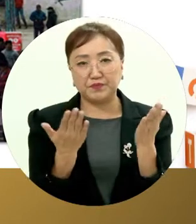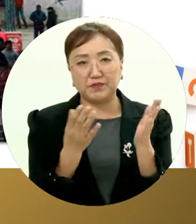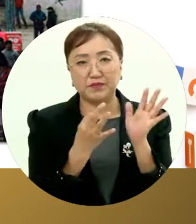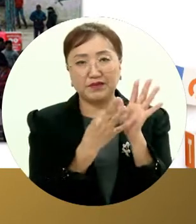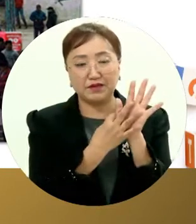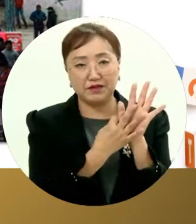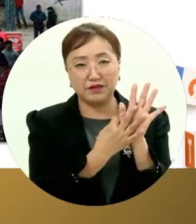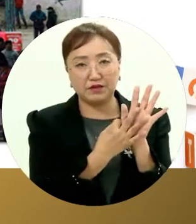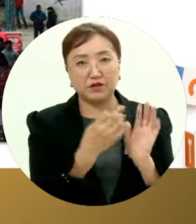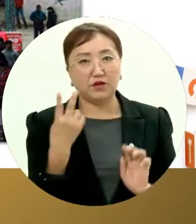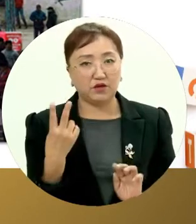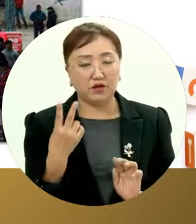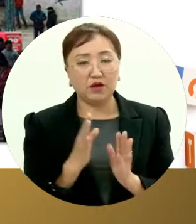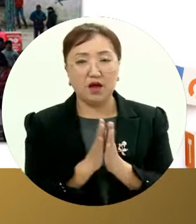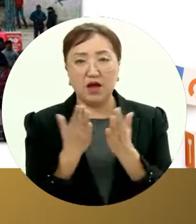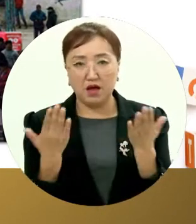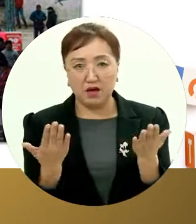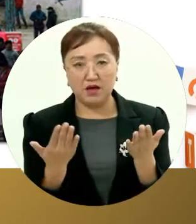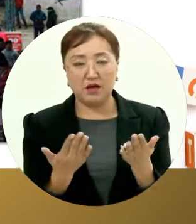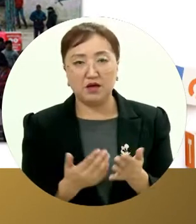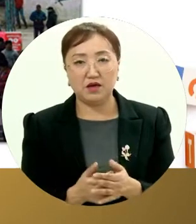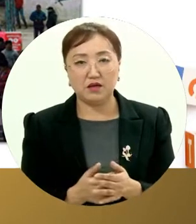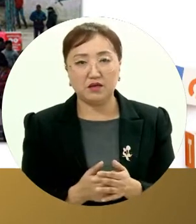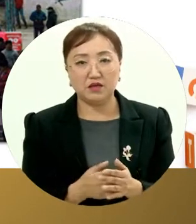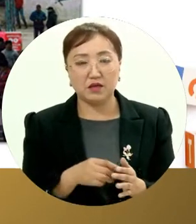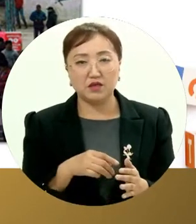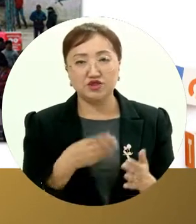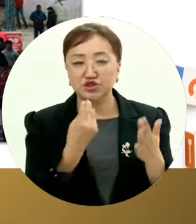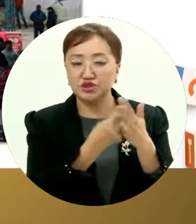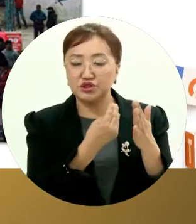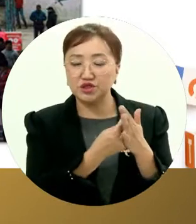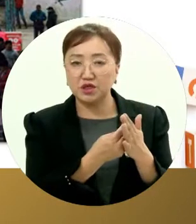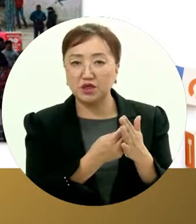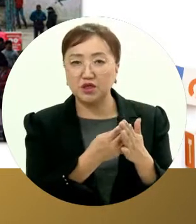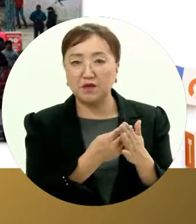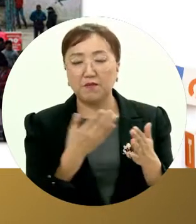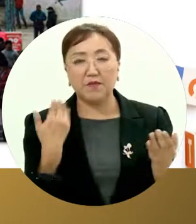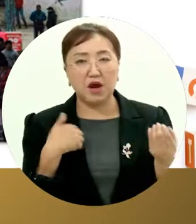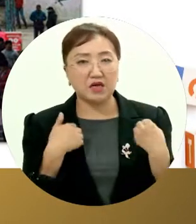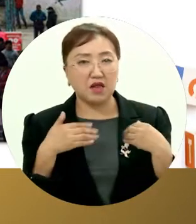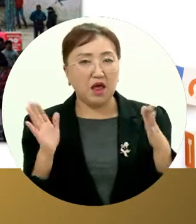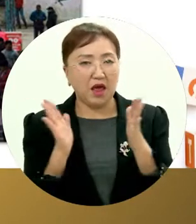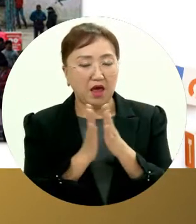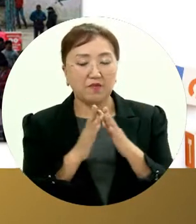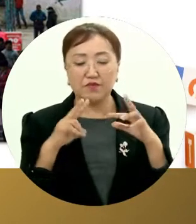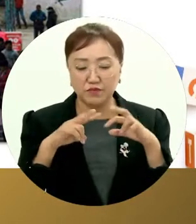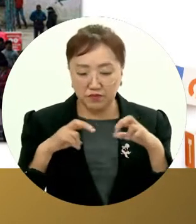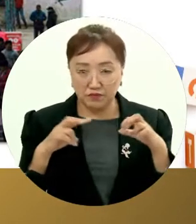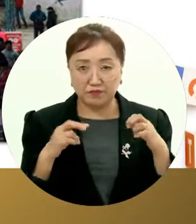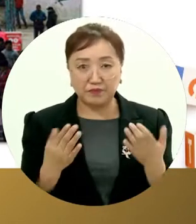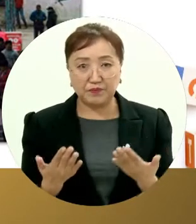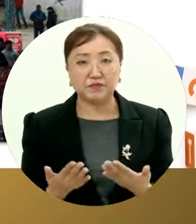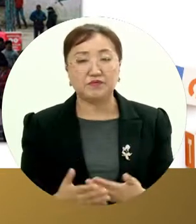номынхаа 82 дугаар хуудсыг гаргаад энэ тохиолдлыг багштайгаа хамтран шинжилэн судалж